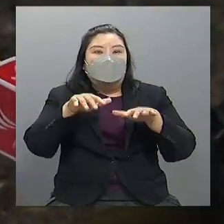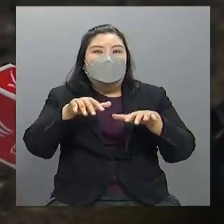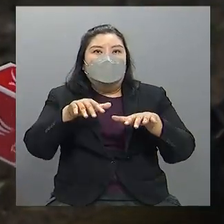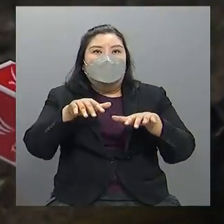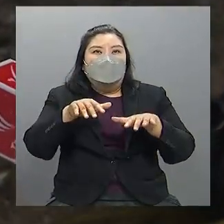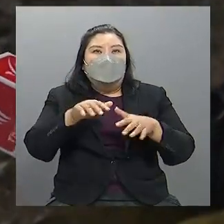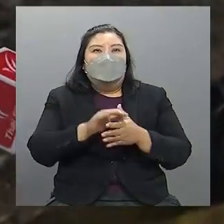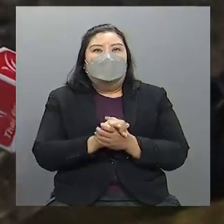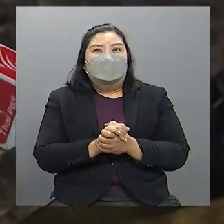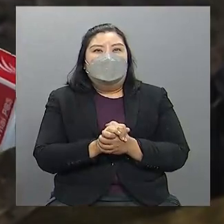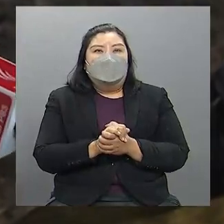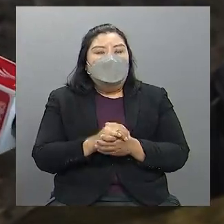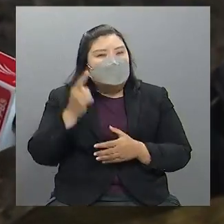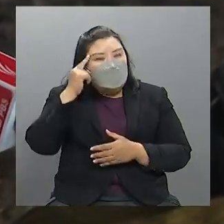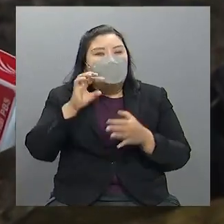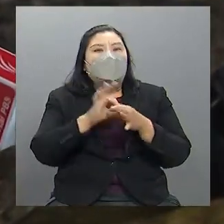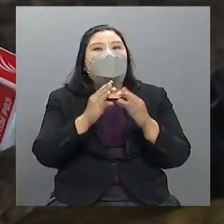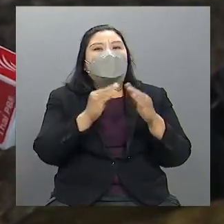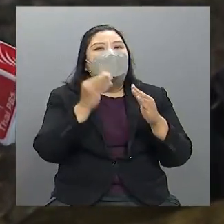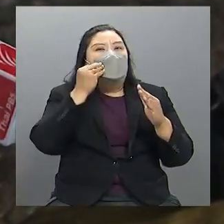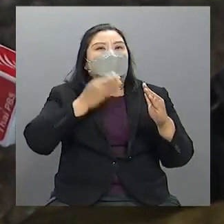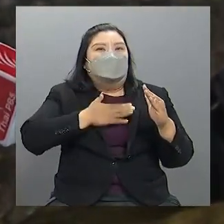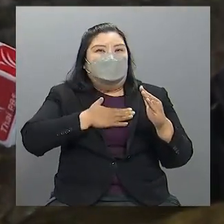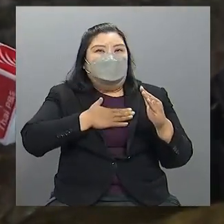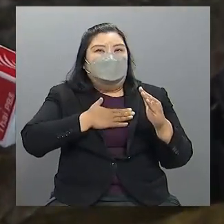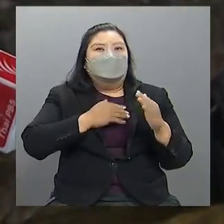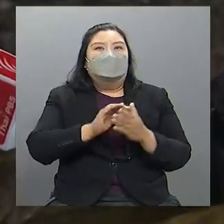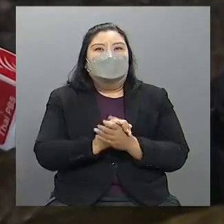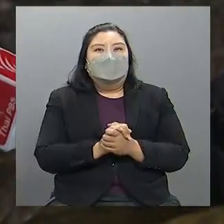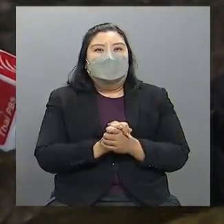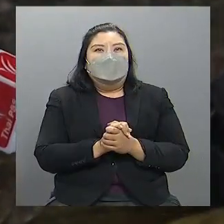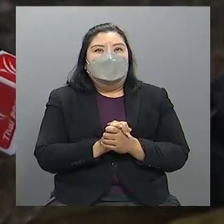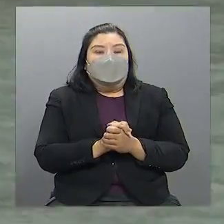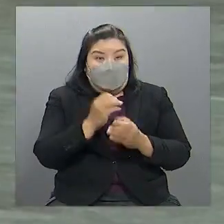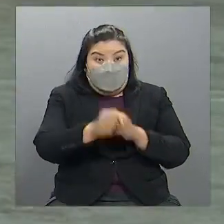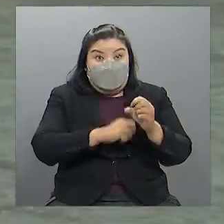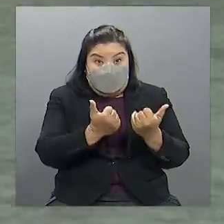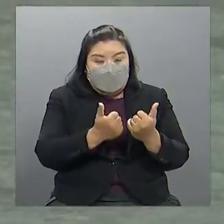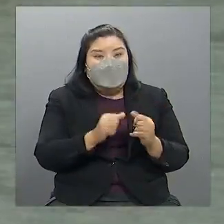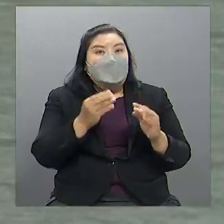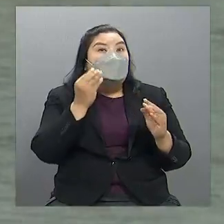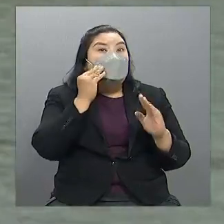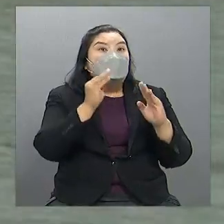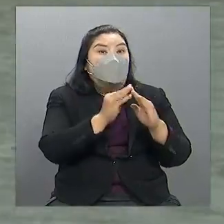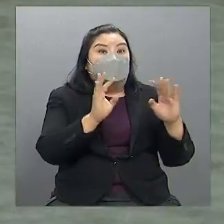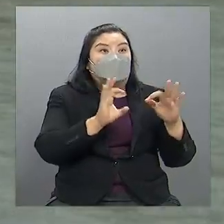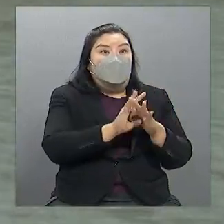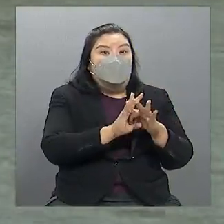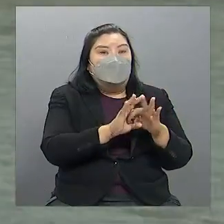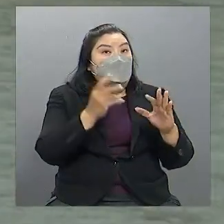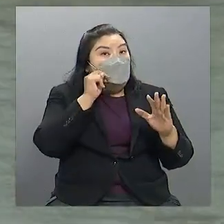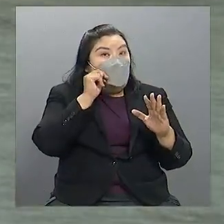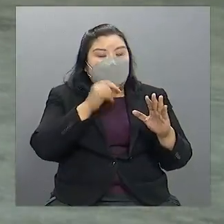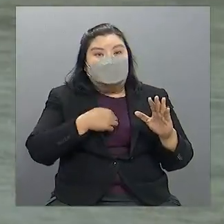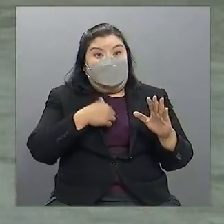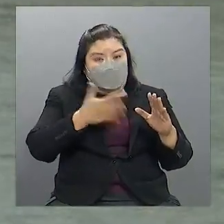งปีนี้ปิดตู้มาเลยลงรักควยเลยมาเลย ขณะที่วัดหนองแตนก็ถูกน้